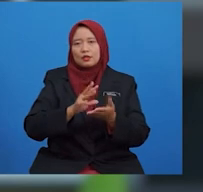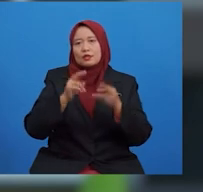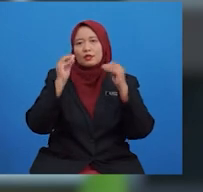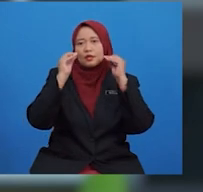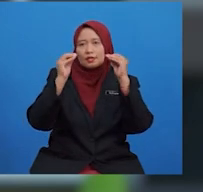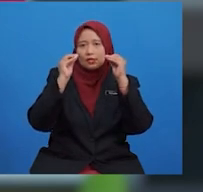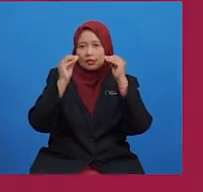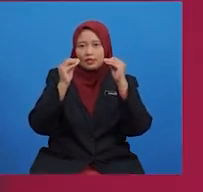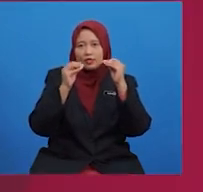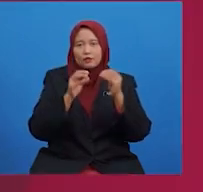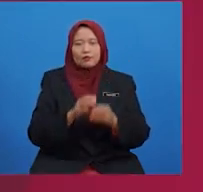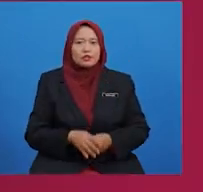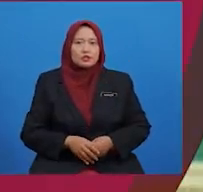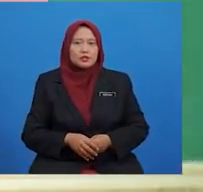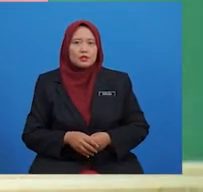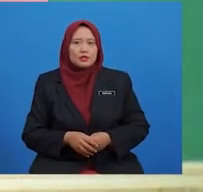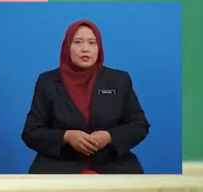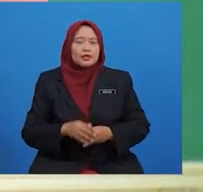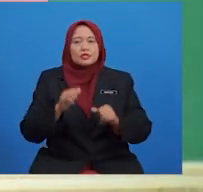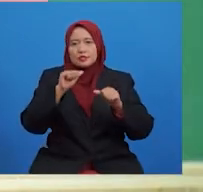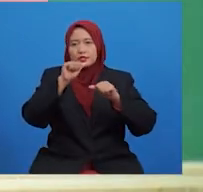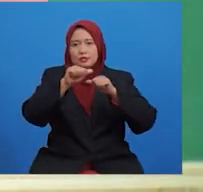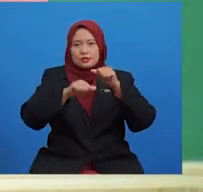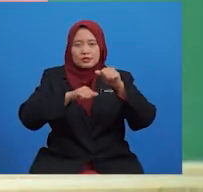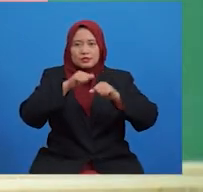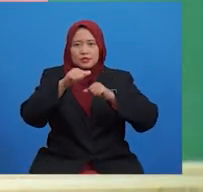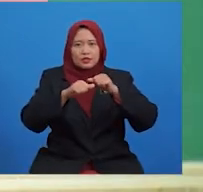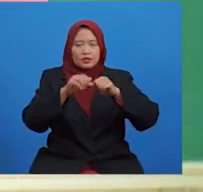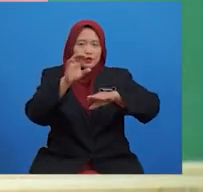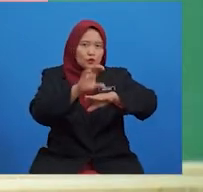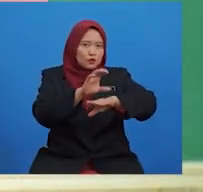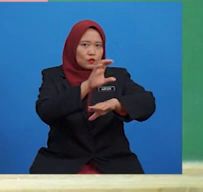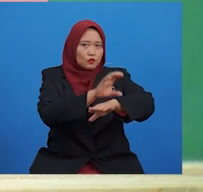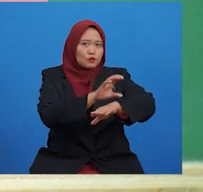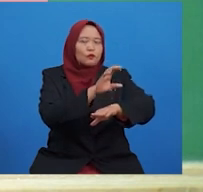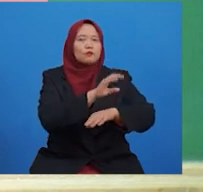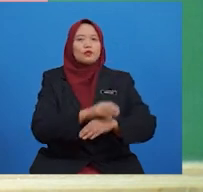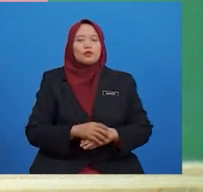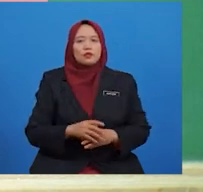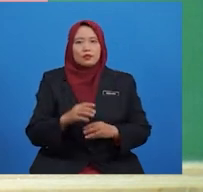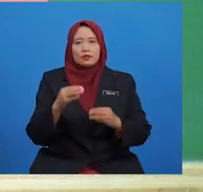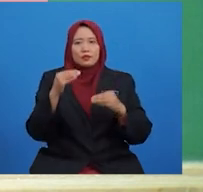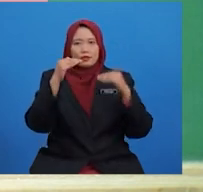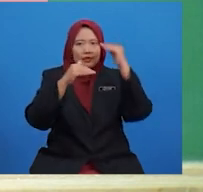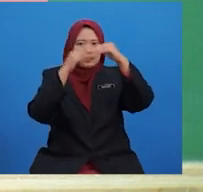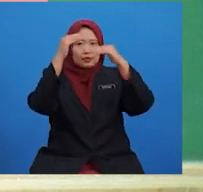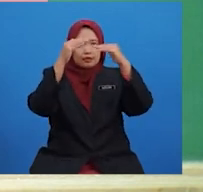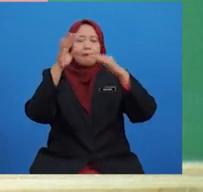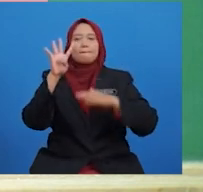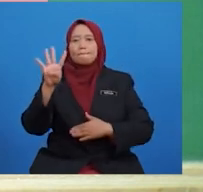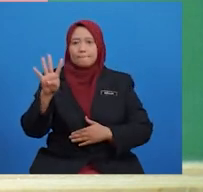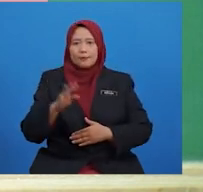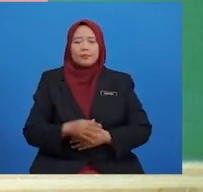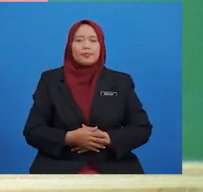dengan mata pelajaran Sains Komputer tingkatan 4. Topik yang akan murid-murid pelajari pada hari